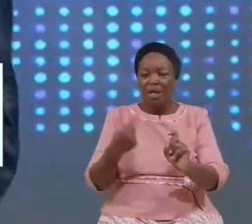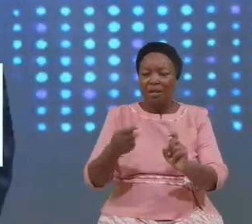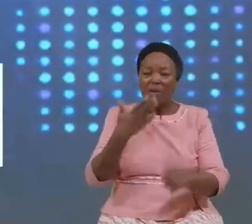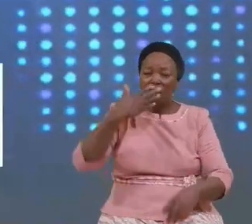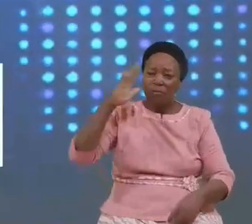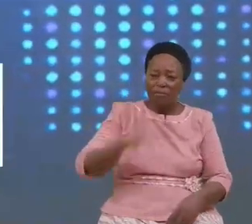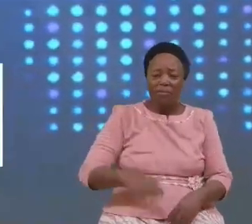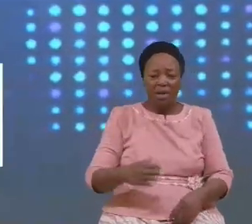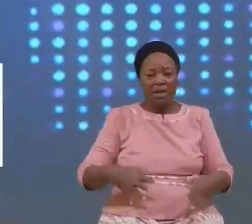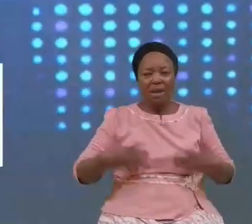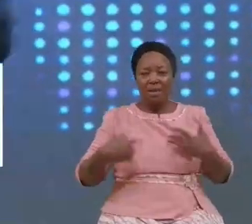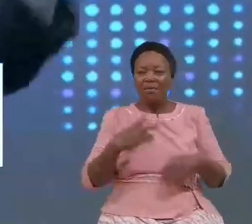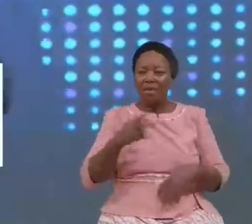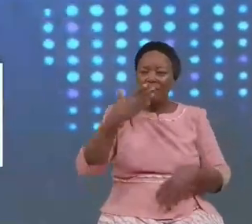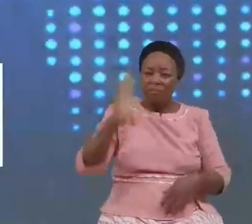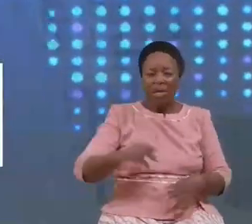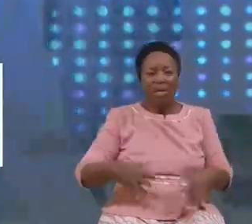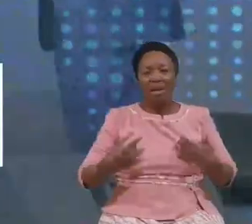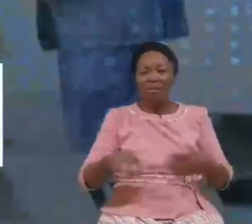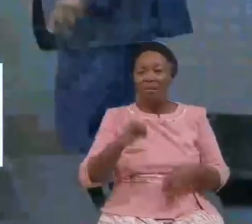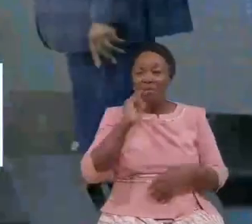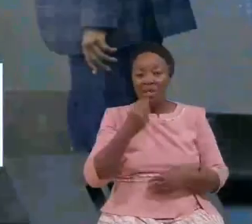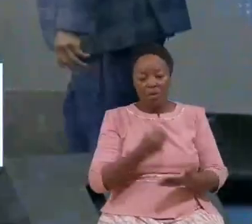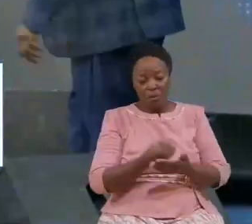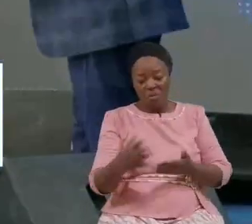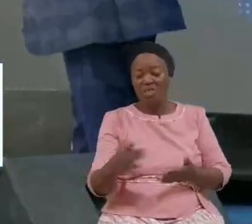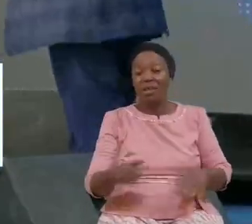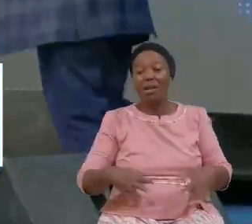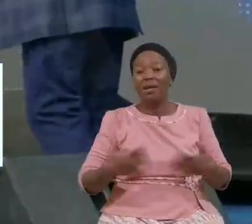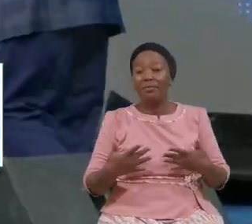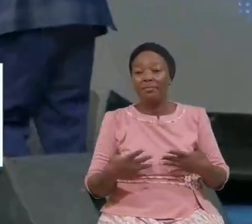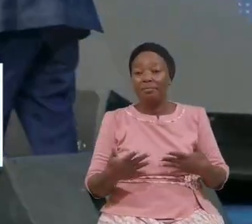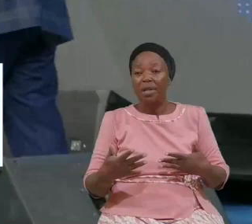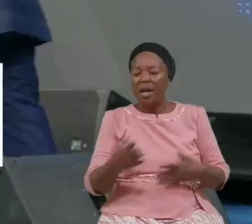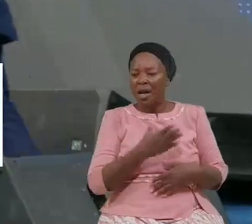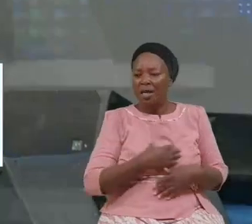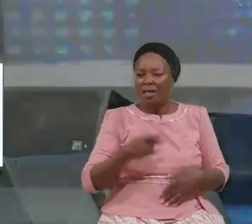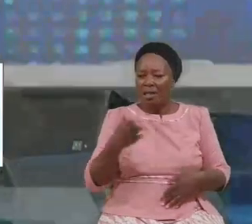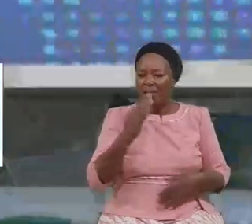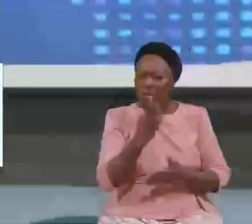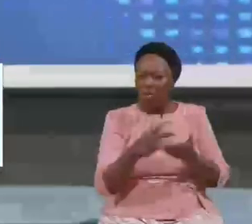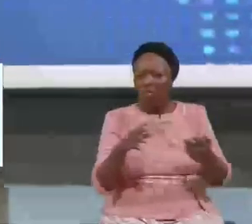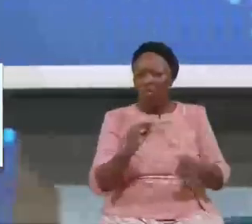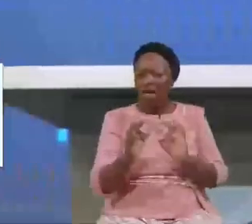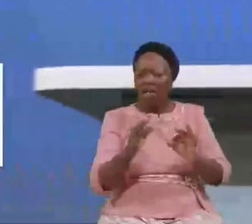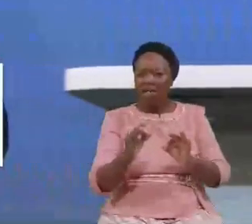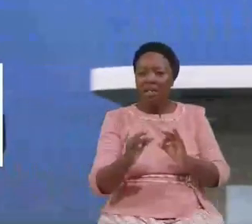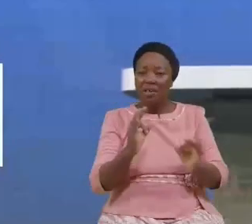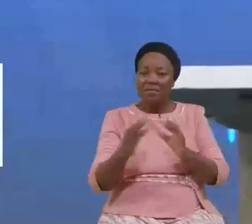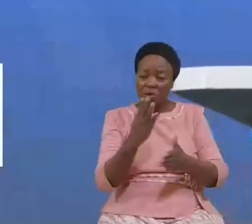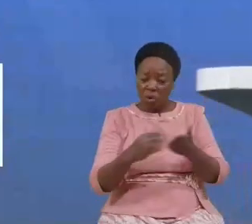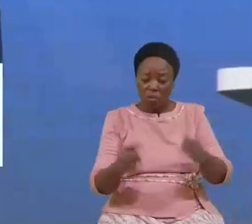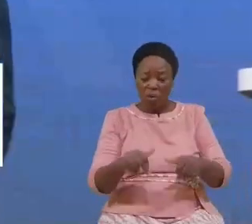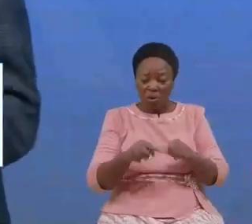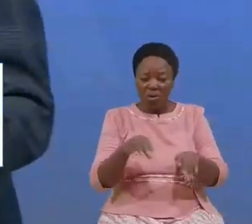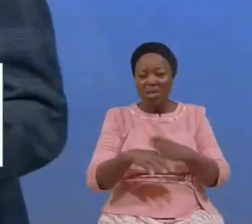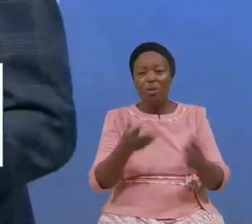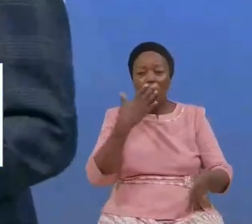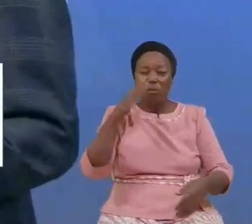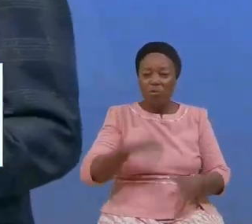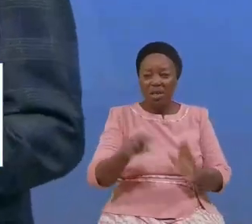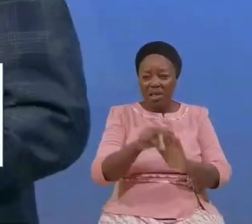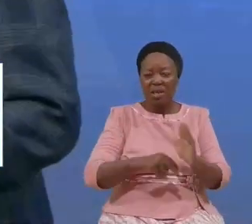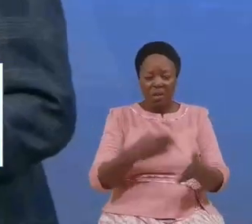méchante la vie méchante elle vit gâcher et quand quelqu'un continue dans la méchanceté